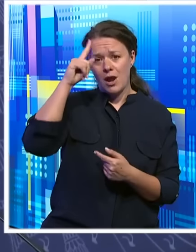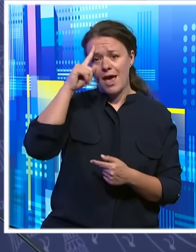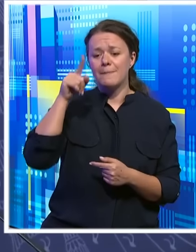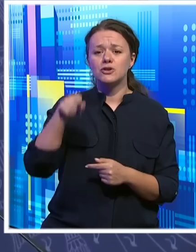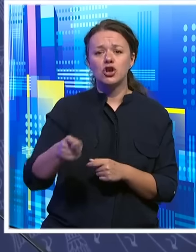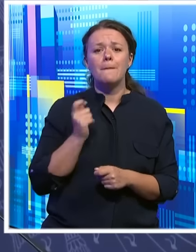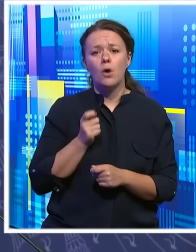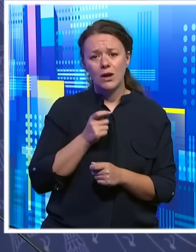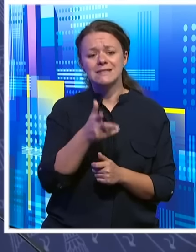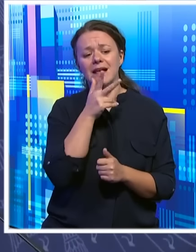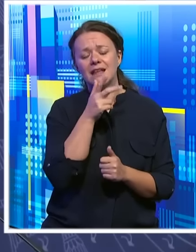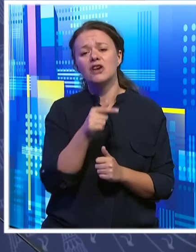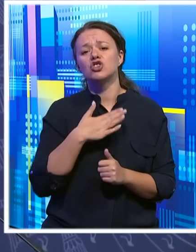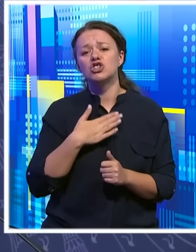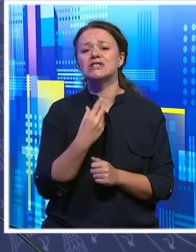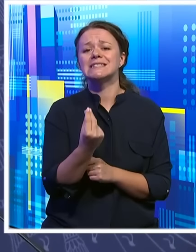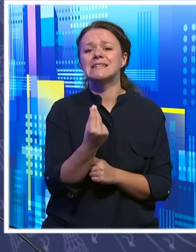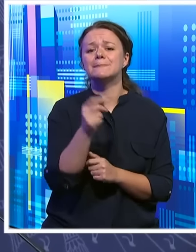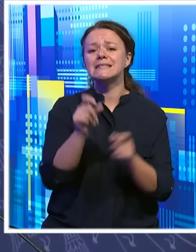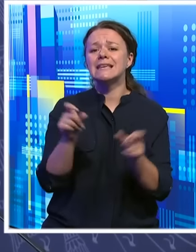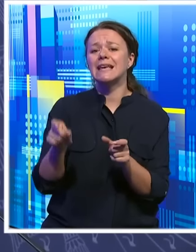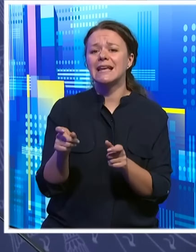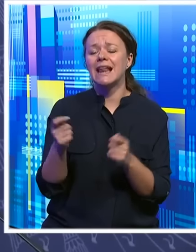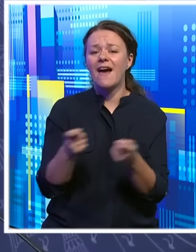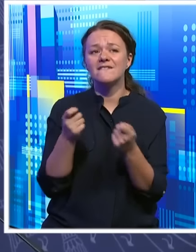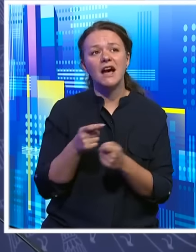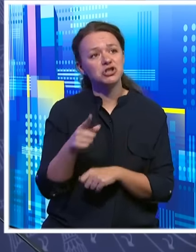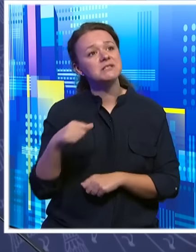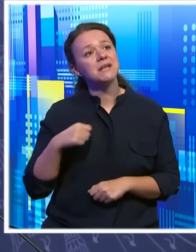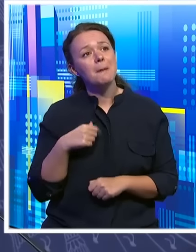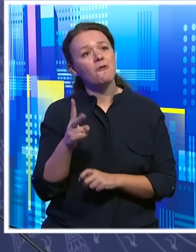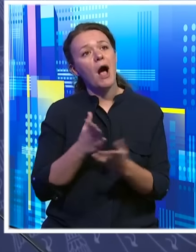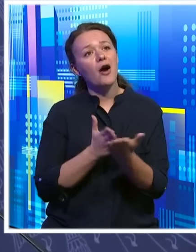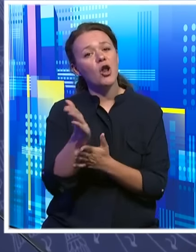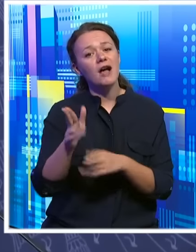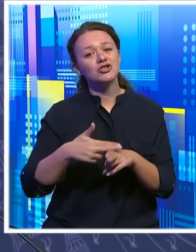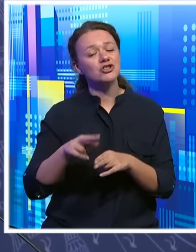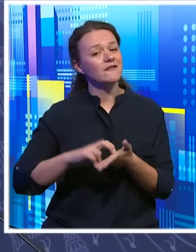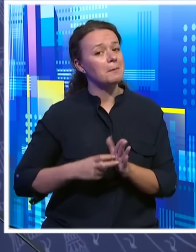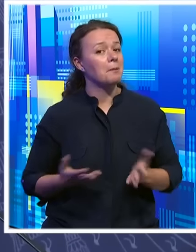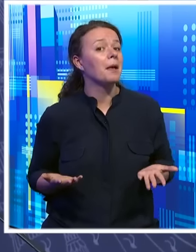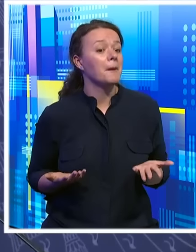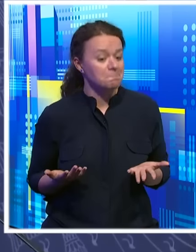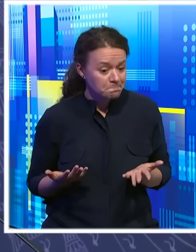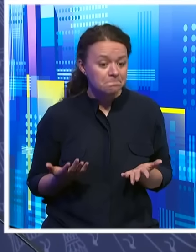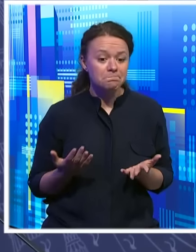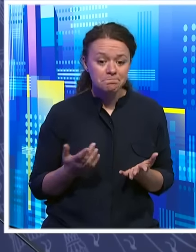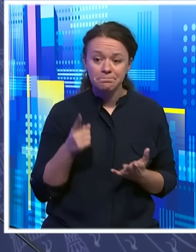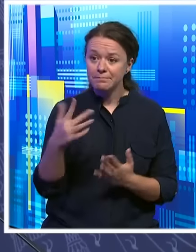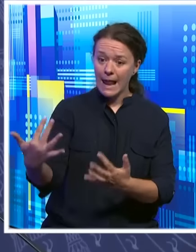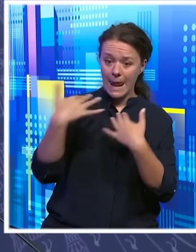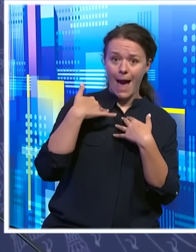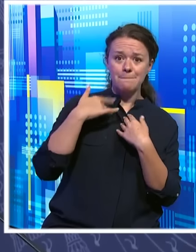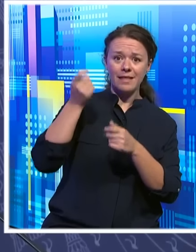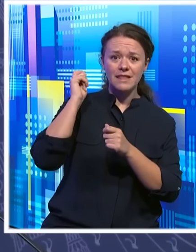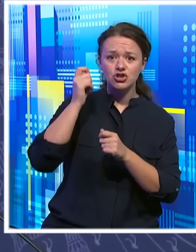i pojedinih srpskih navijača. Interesantan pristup, znate, rešavanje problema, vrlo interesantan. Ne znam šta treba neko da radi kad vas neko napadne stolicama